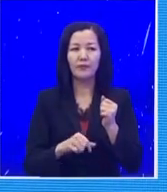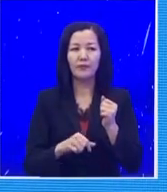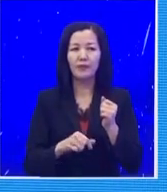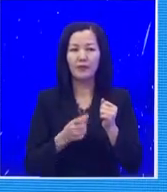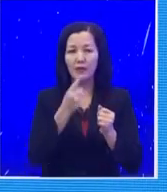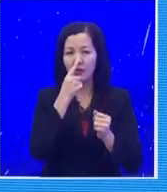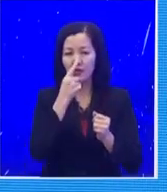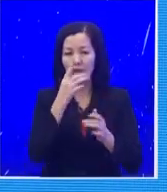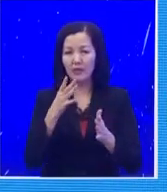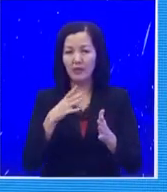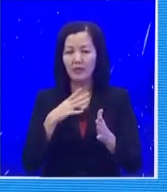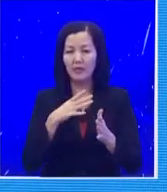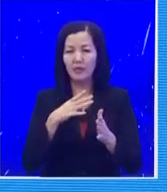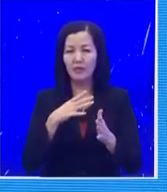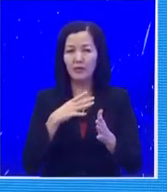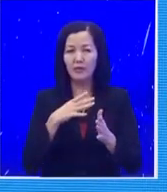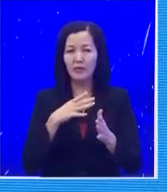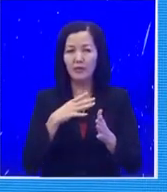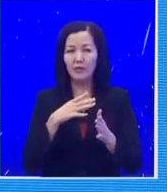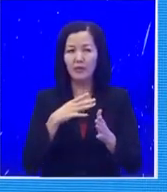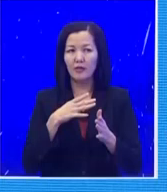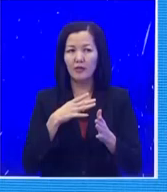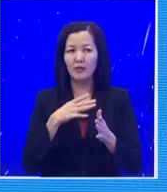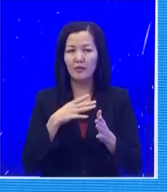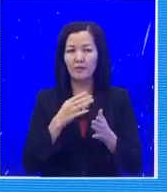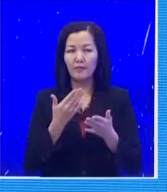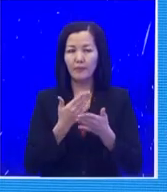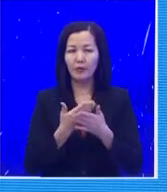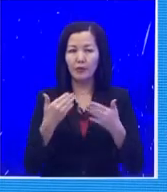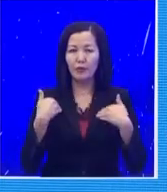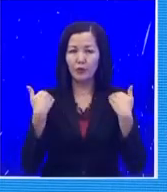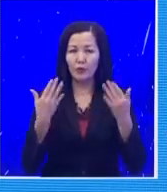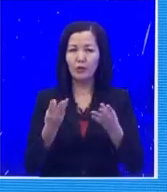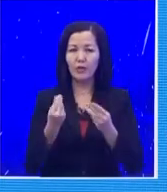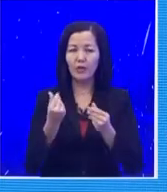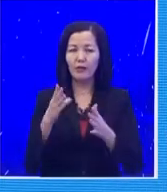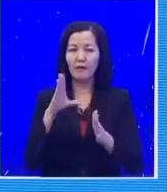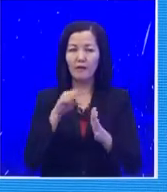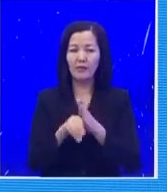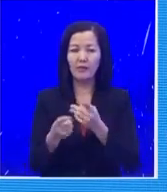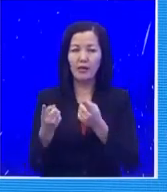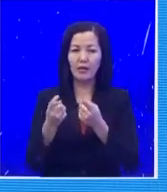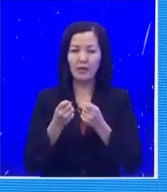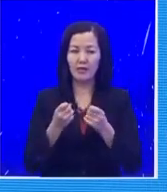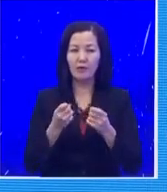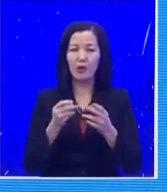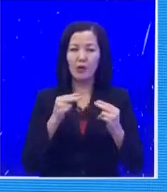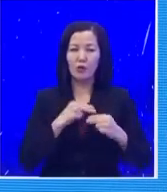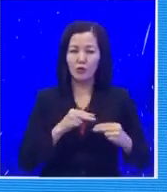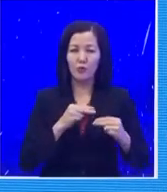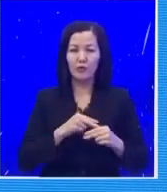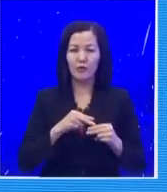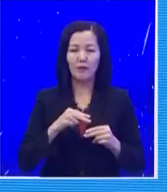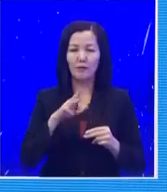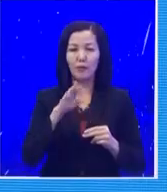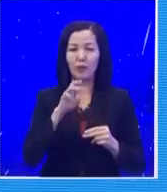айтқан адамдар болған. Но біз оны тастамай, сол инвесторлармен жұмыс істеп, мемлекет басшысы